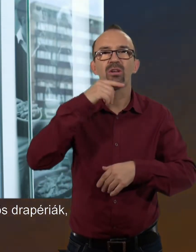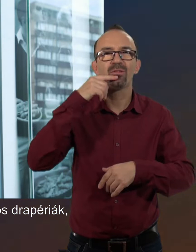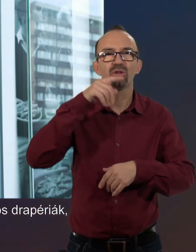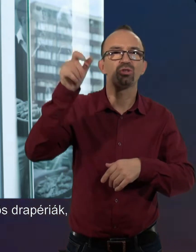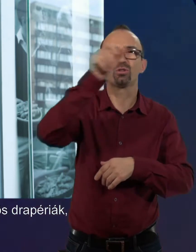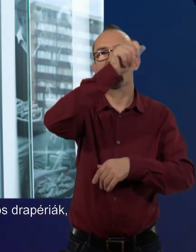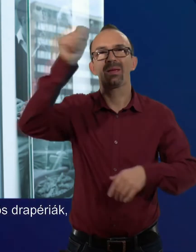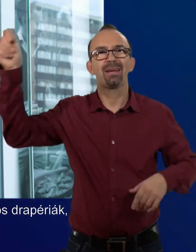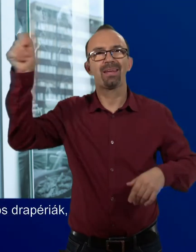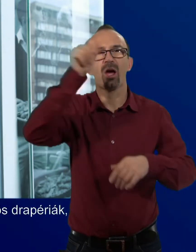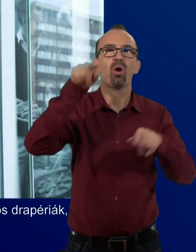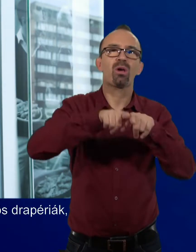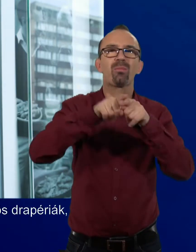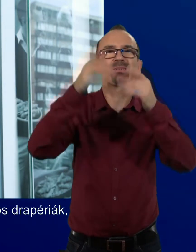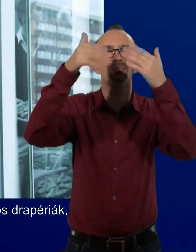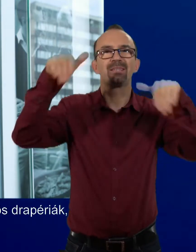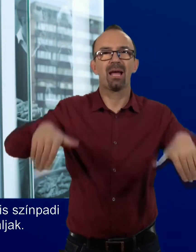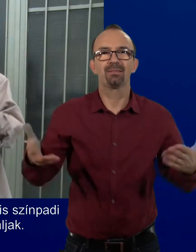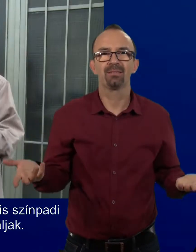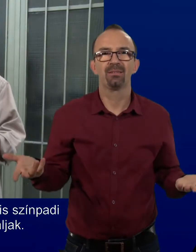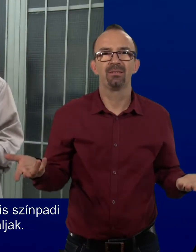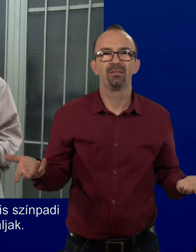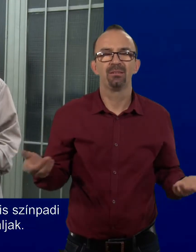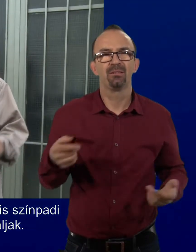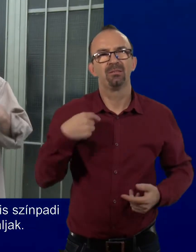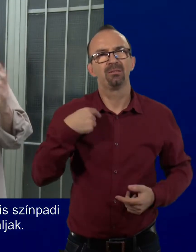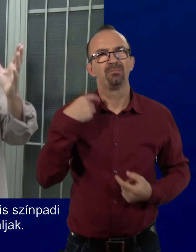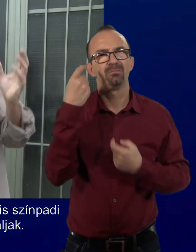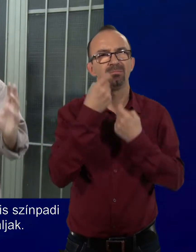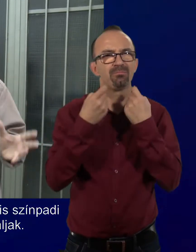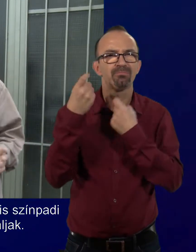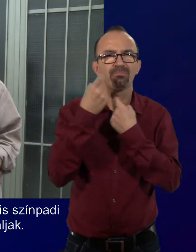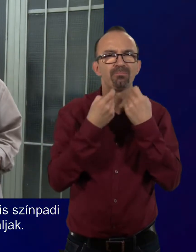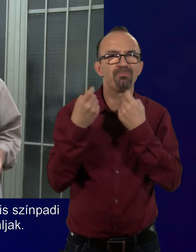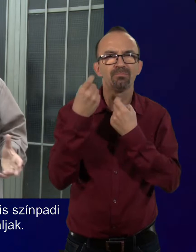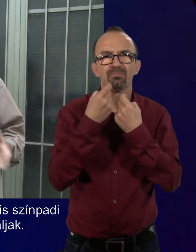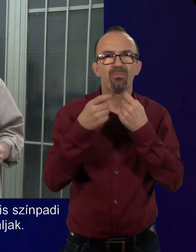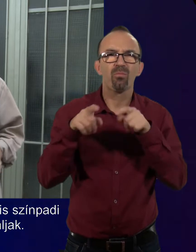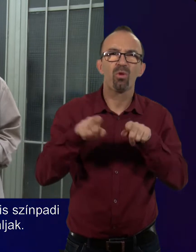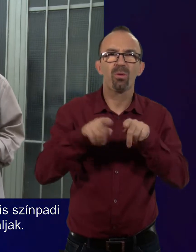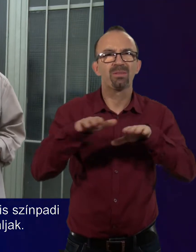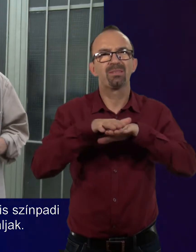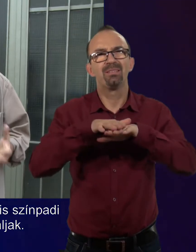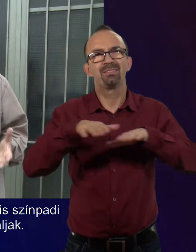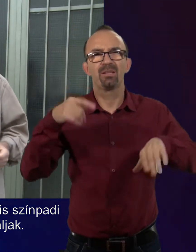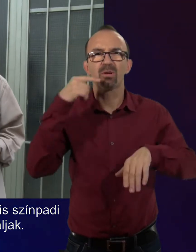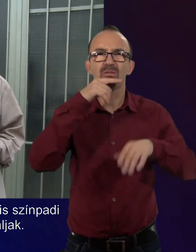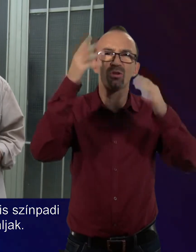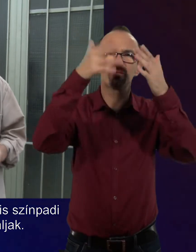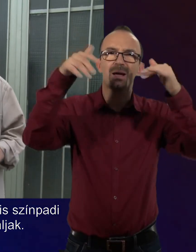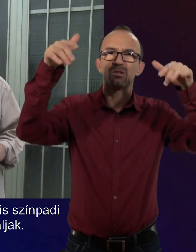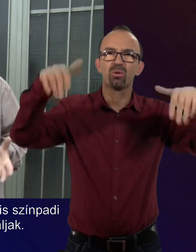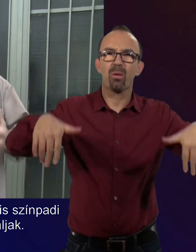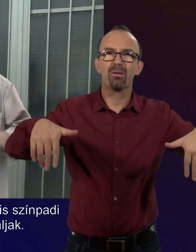vörös drapériák, mint egy színházban. És így úszott be nekem ez, hogy akkor egy ilyen kis színpadi vörös